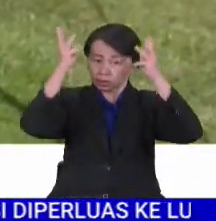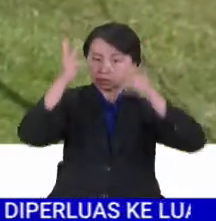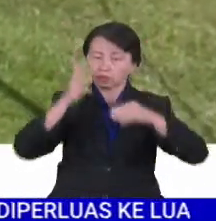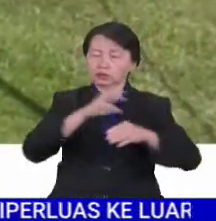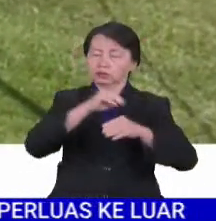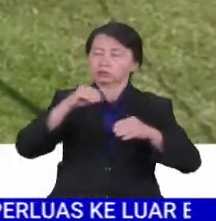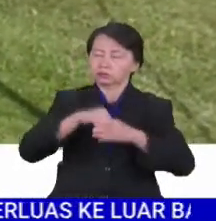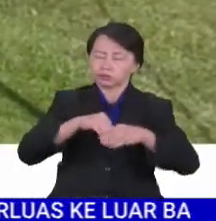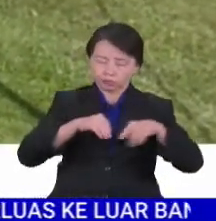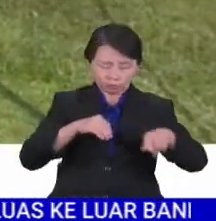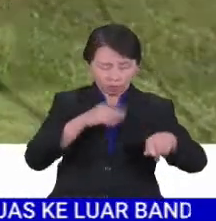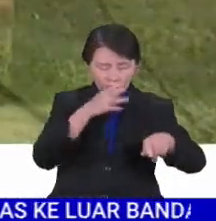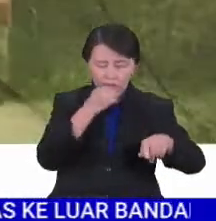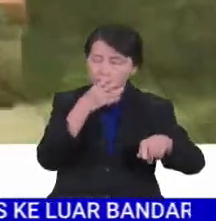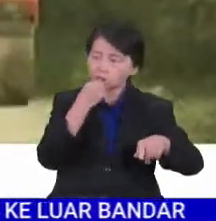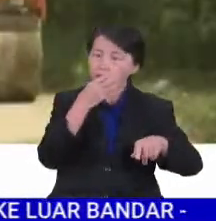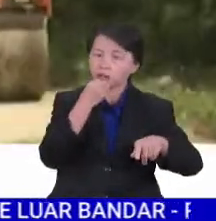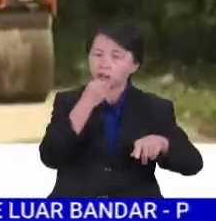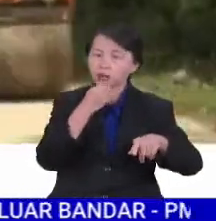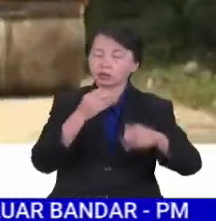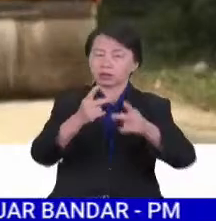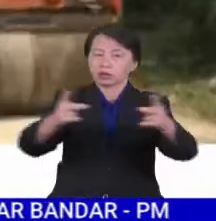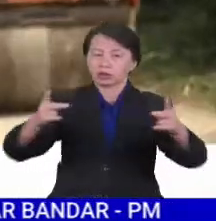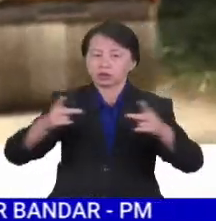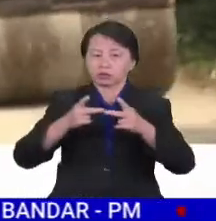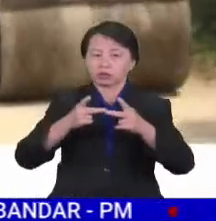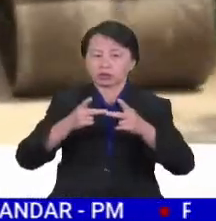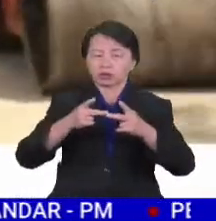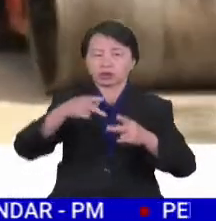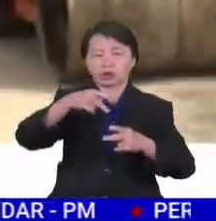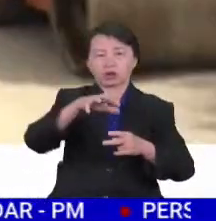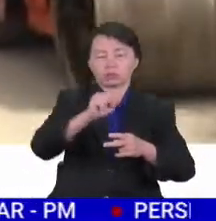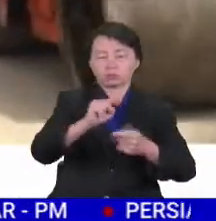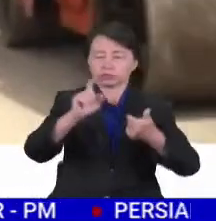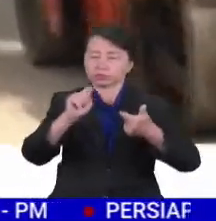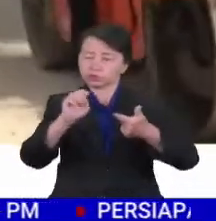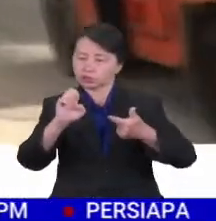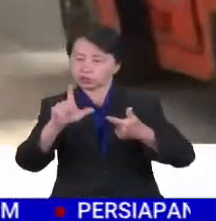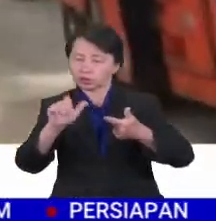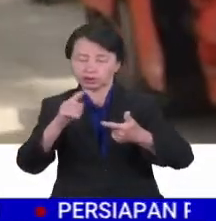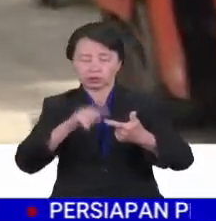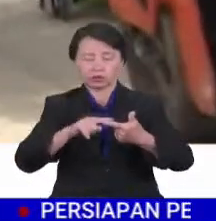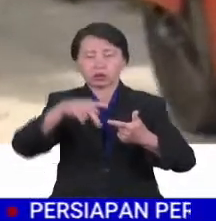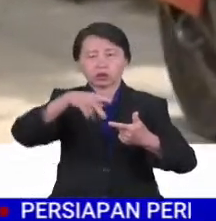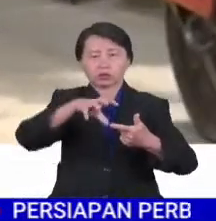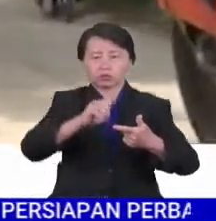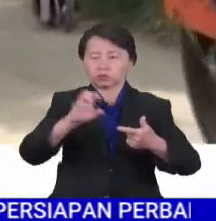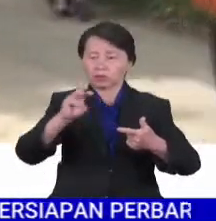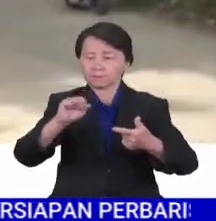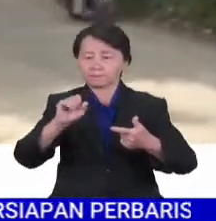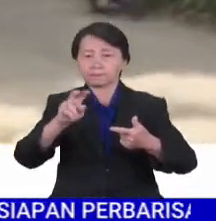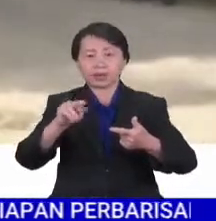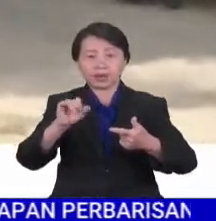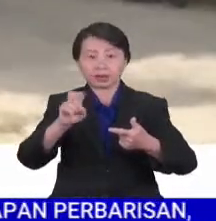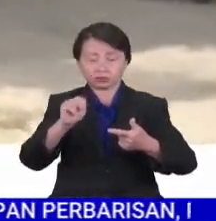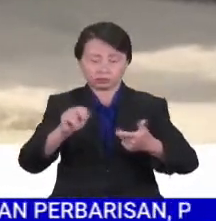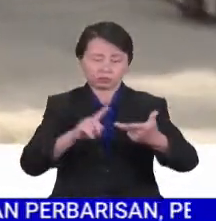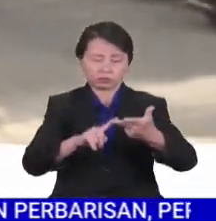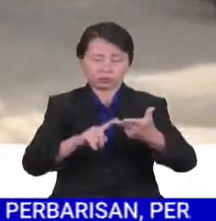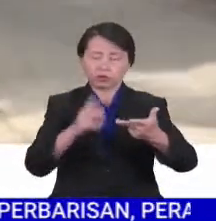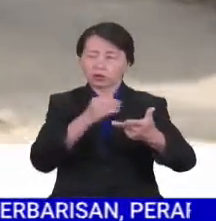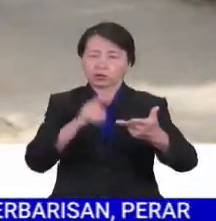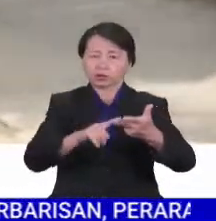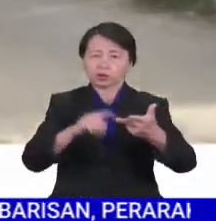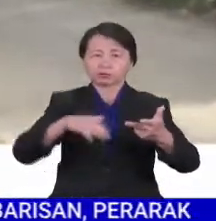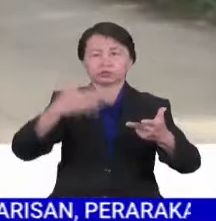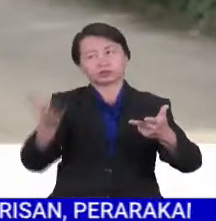meliputi di kawasan Pos Telanok, Pos Mansun dan juga